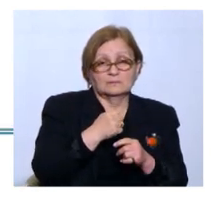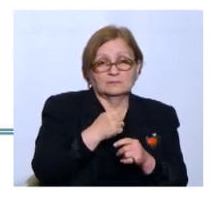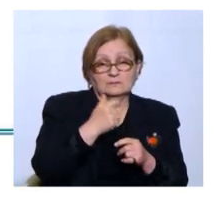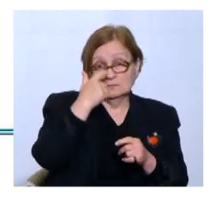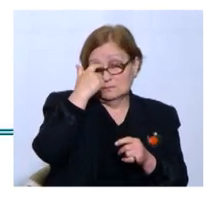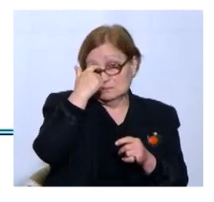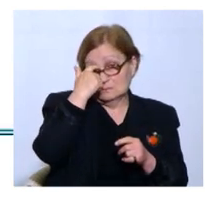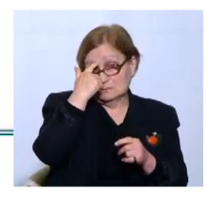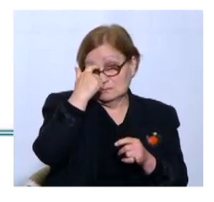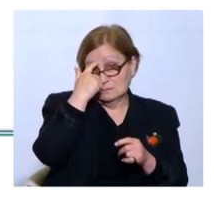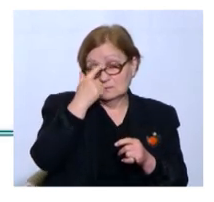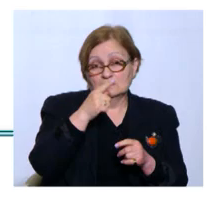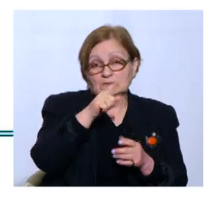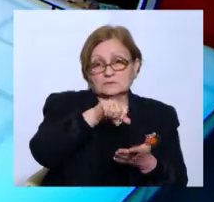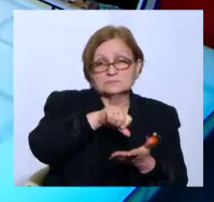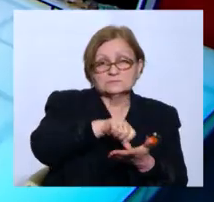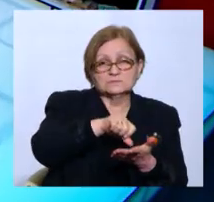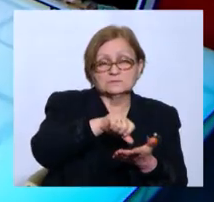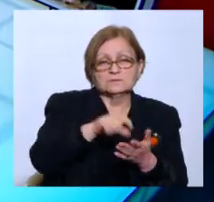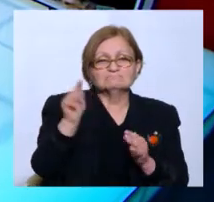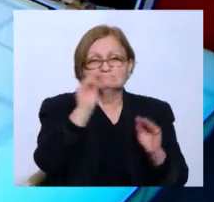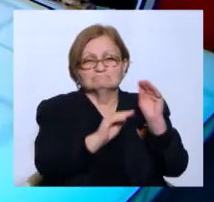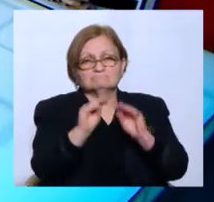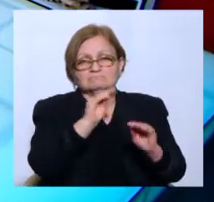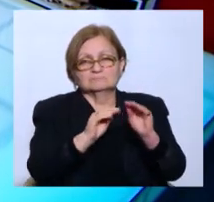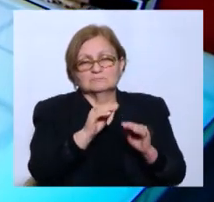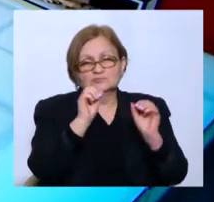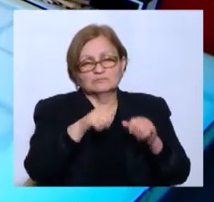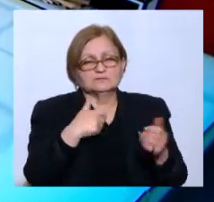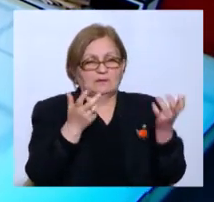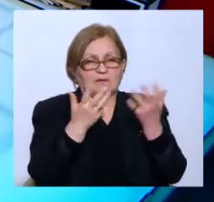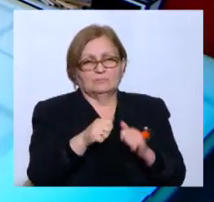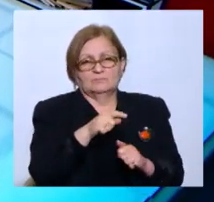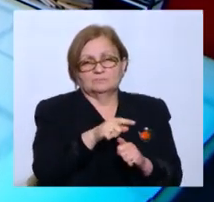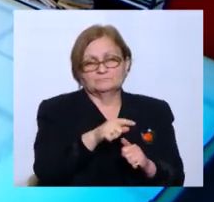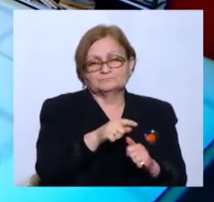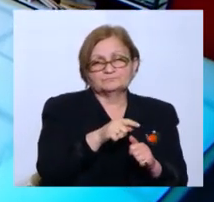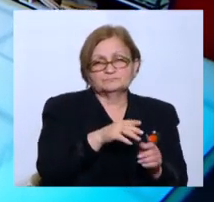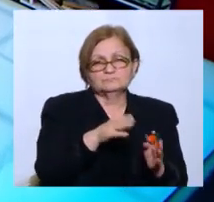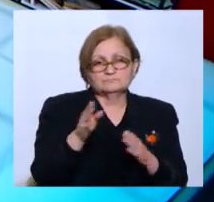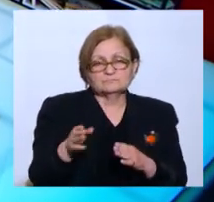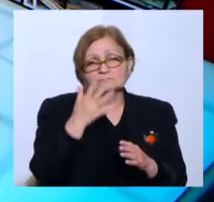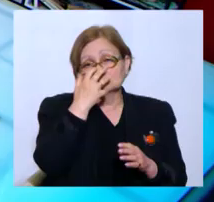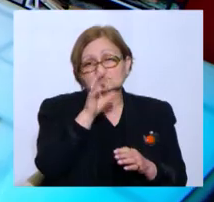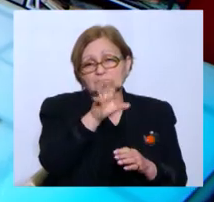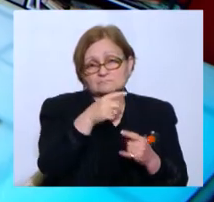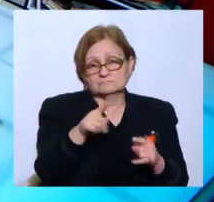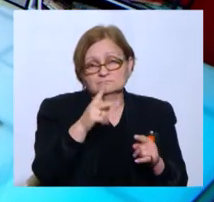ქვია, ზოგადი წევრის ფორმულაში ჩავსვით და მივიღეთ ესე იგი გამოსათვლელი ფორმულა. გადავიდეთ შემდეგ სლაიდზე.